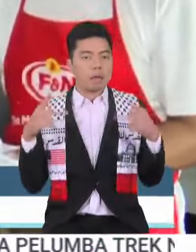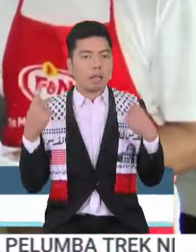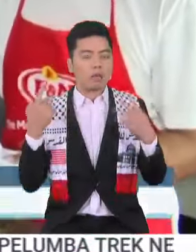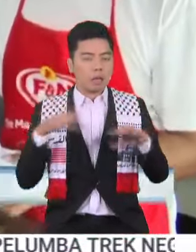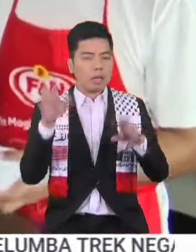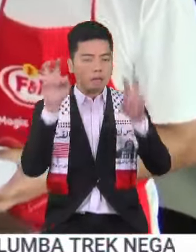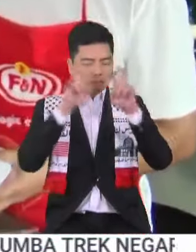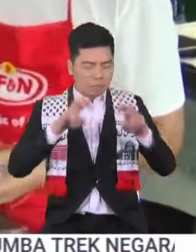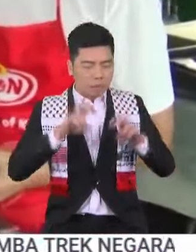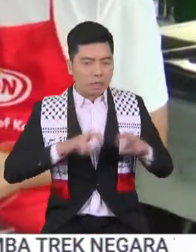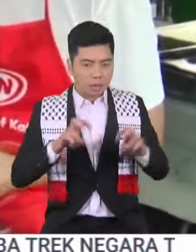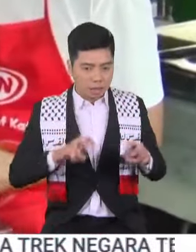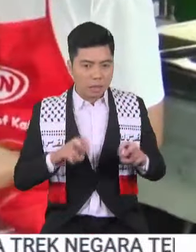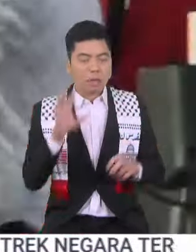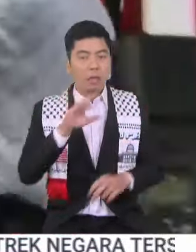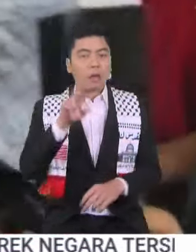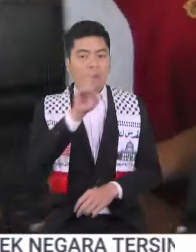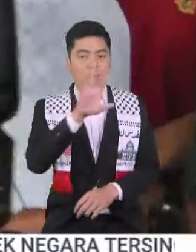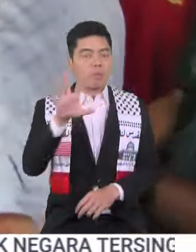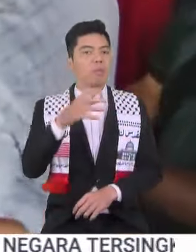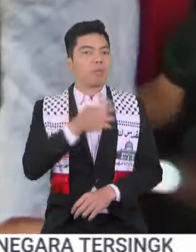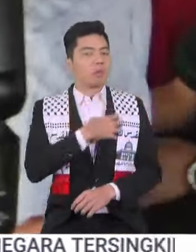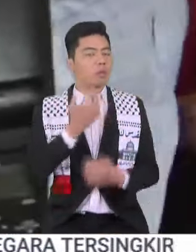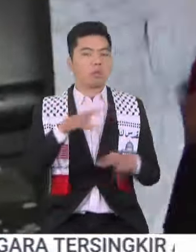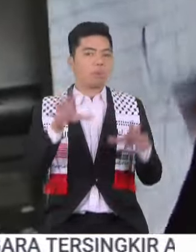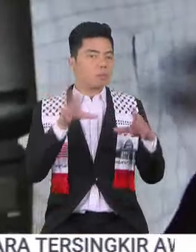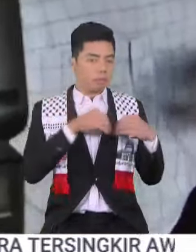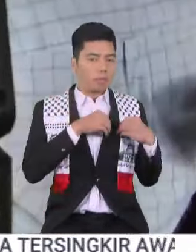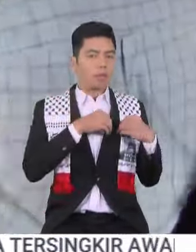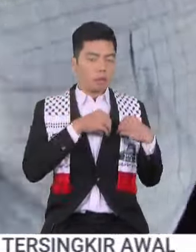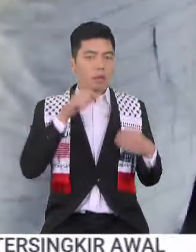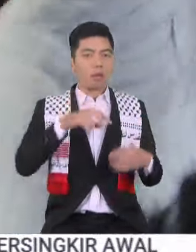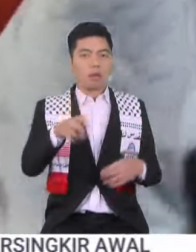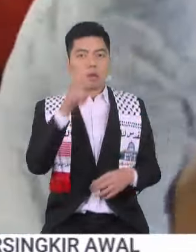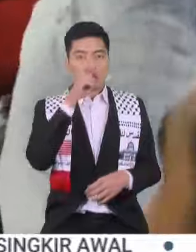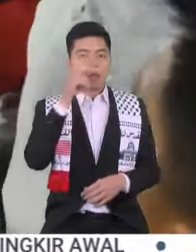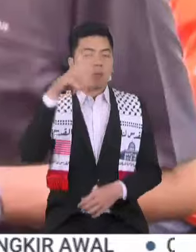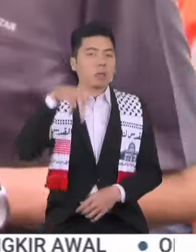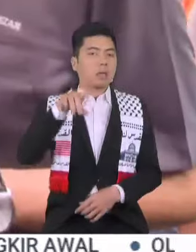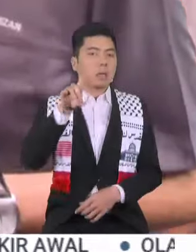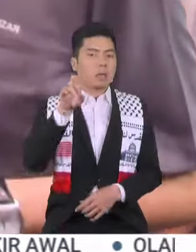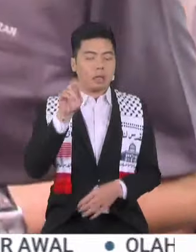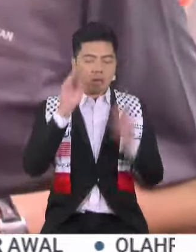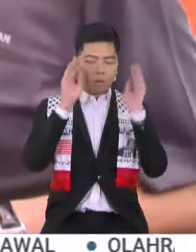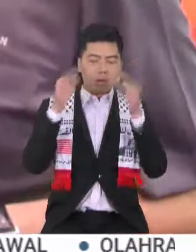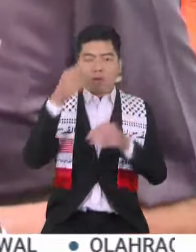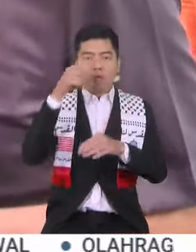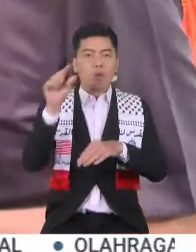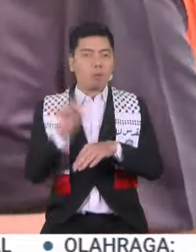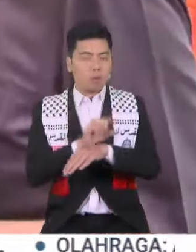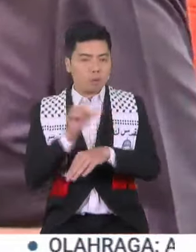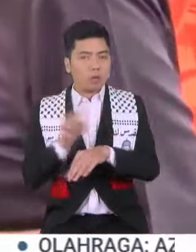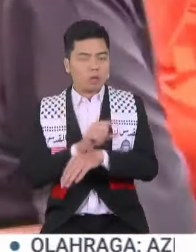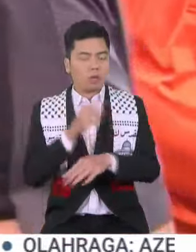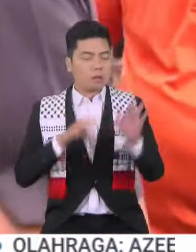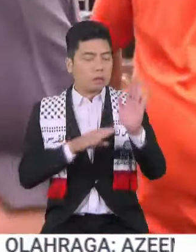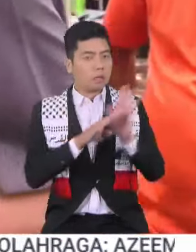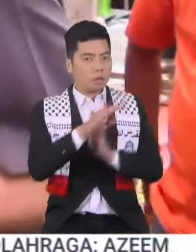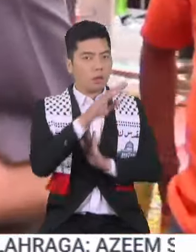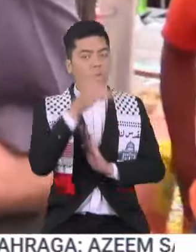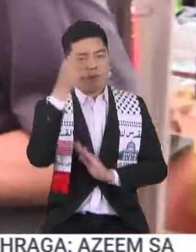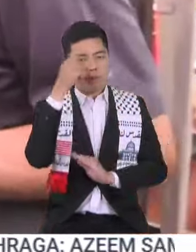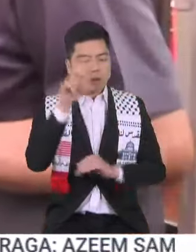diperiksa dan 25 aduan diterima keberadaan penguat kuuasa kpdn di lokasi tumpuan pengguna dipertingkat untuk